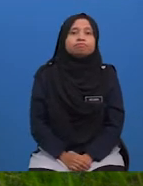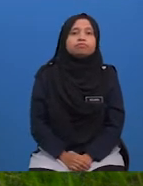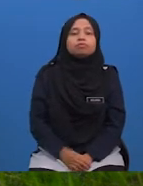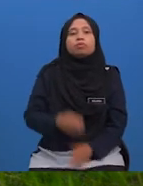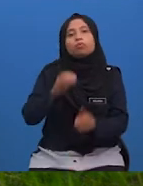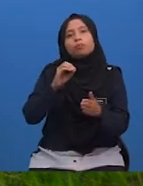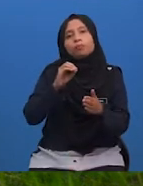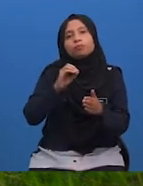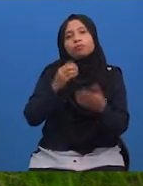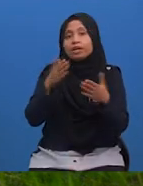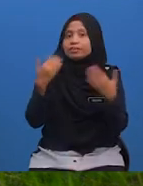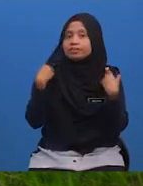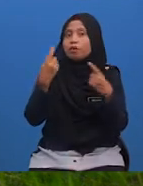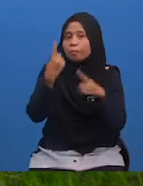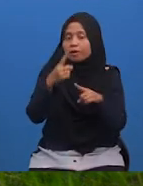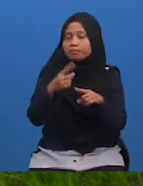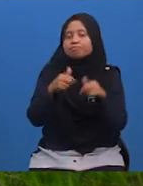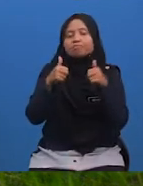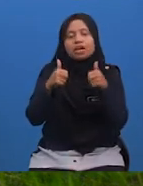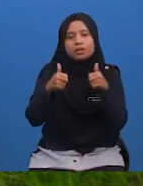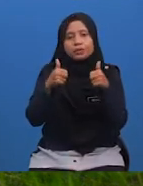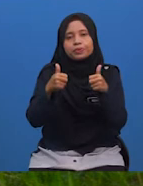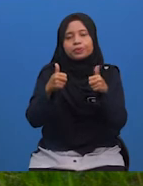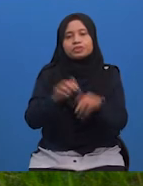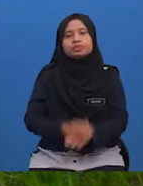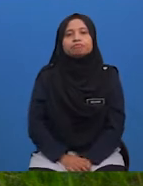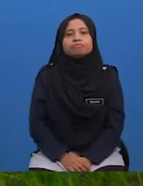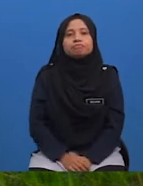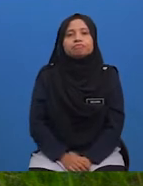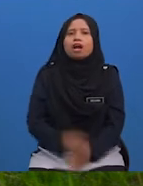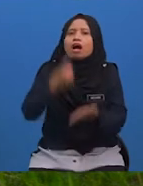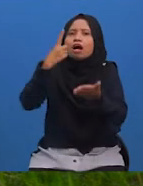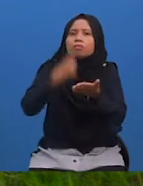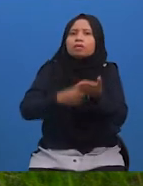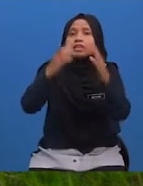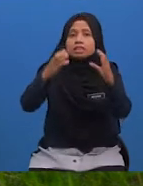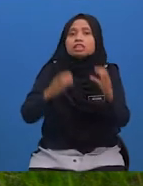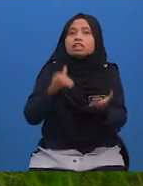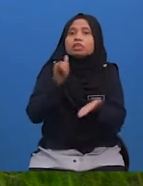Oh, dah ada jawapan. Hebat, hebat. Apakah cara itu?